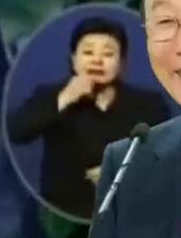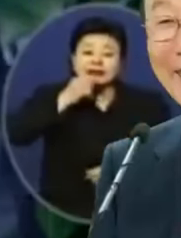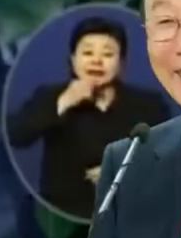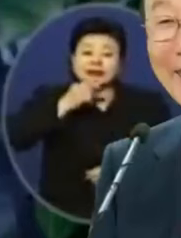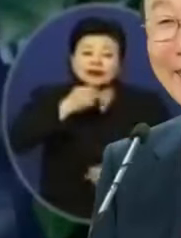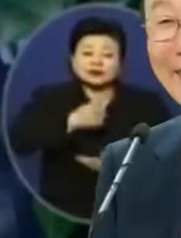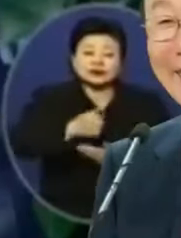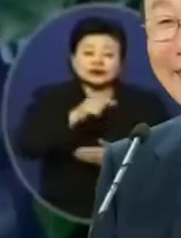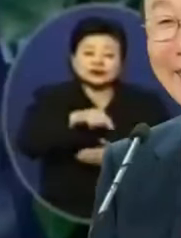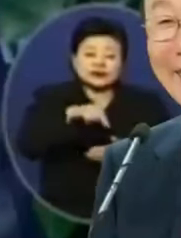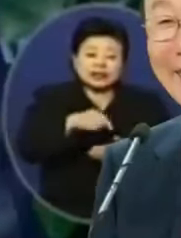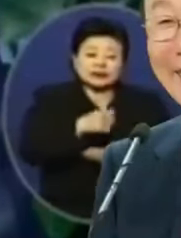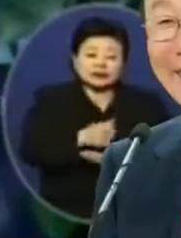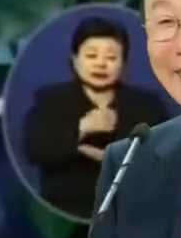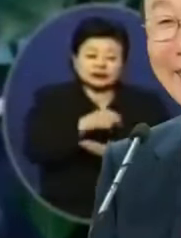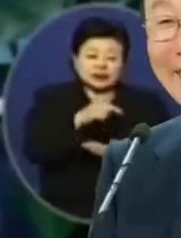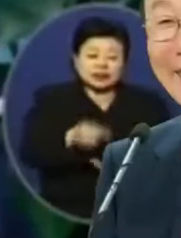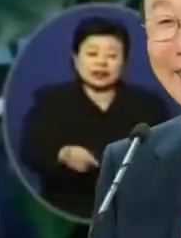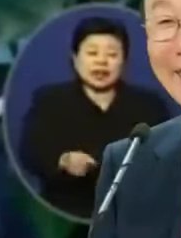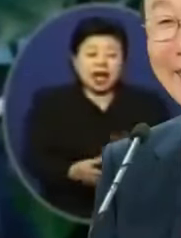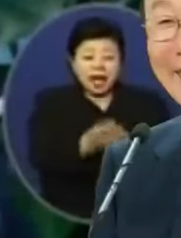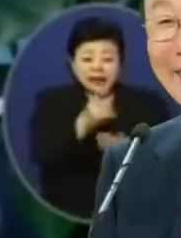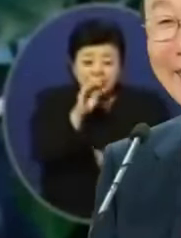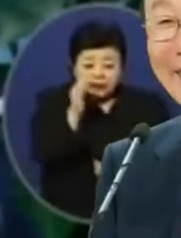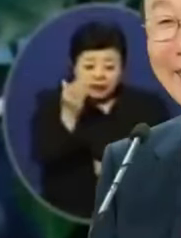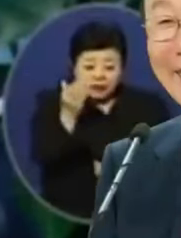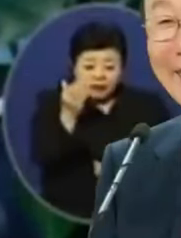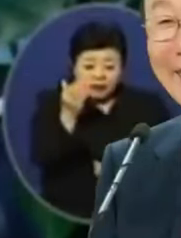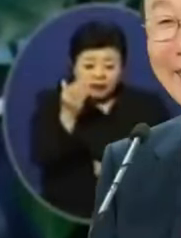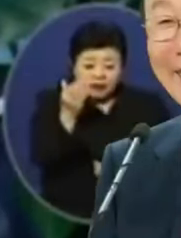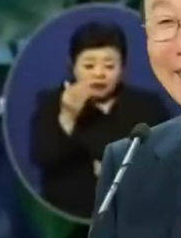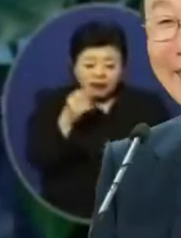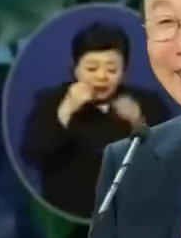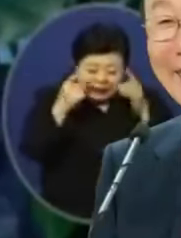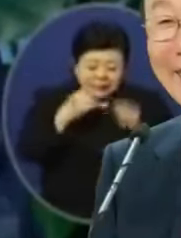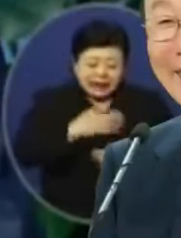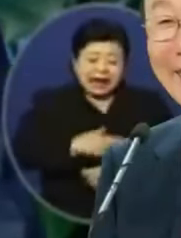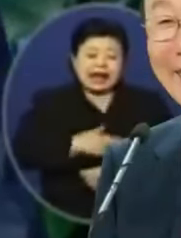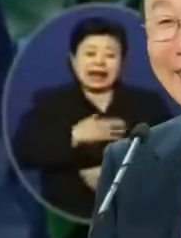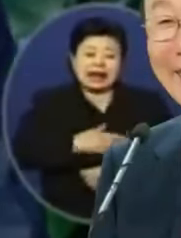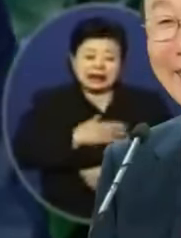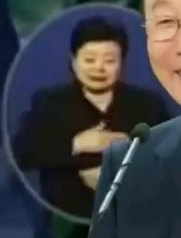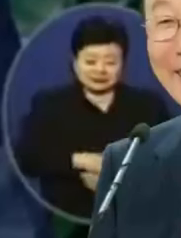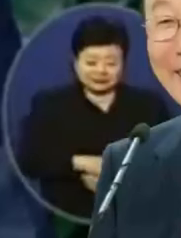주가 우리 안에 우리가 주 안에 일체가 되었다는 것을 깨달아 알라는 것입니다.